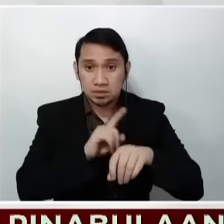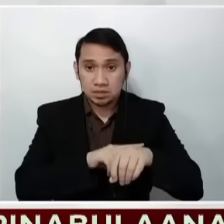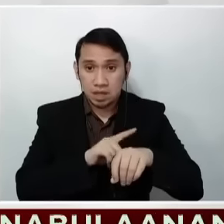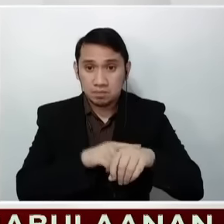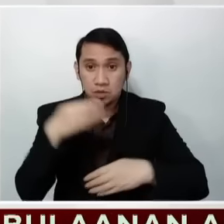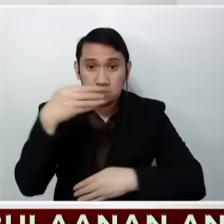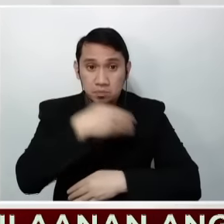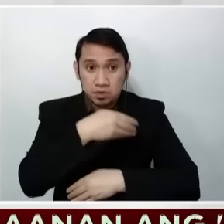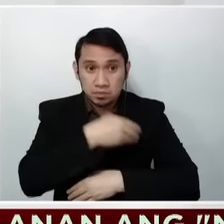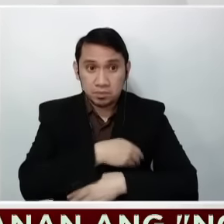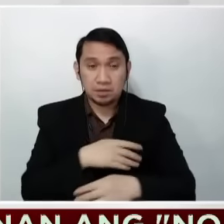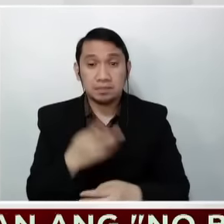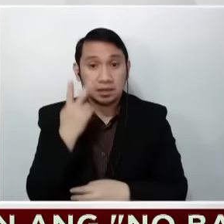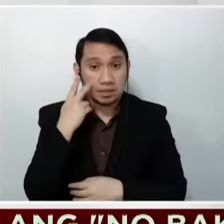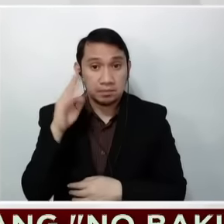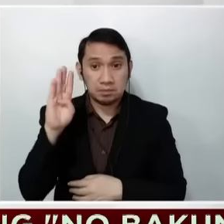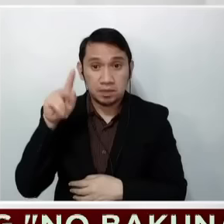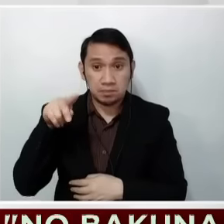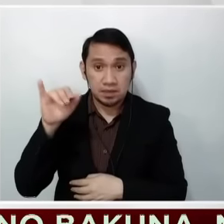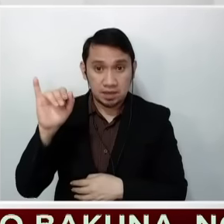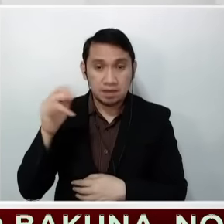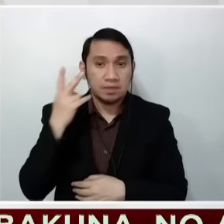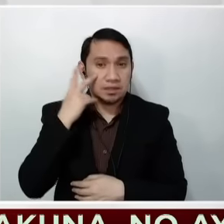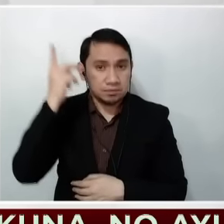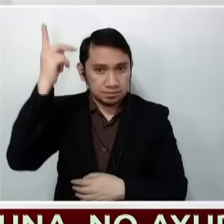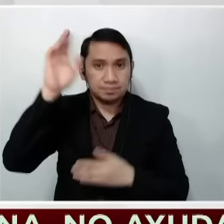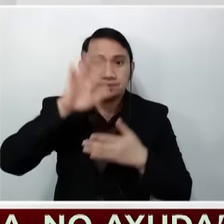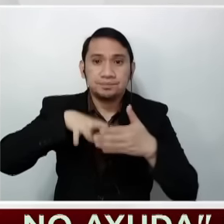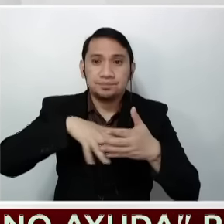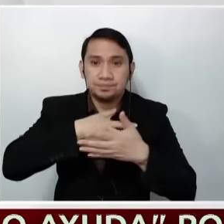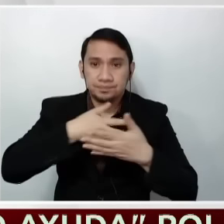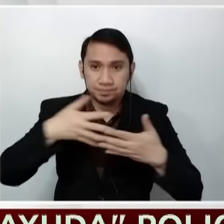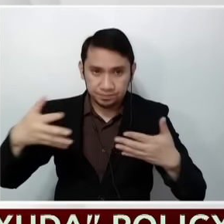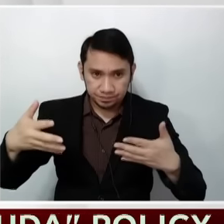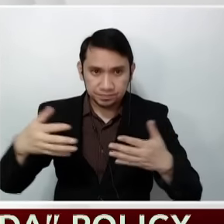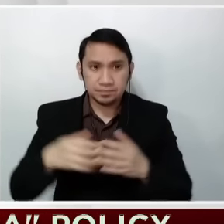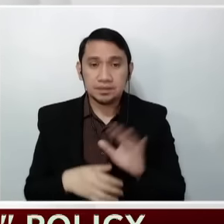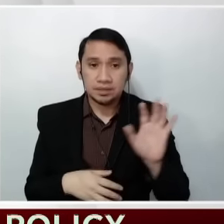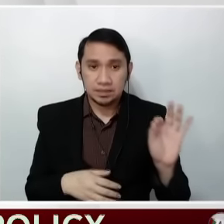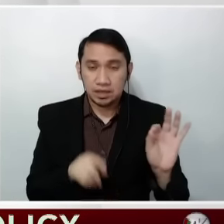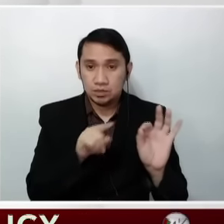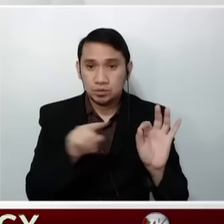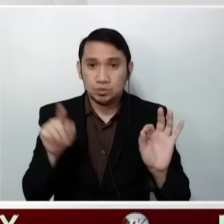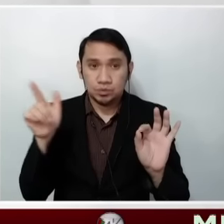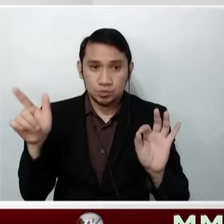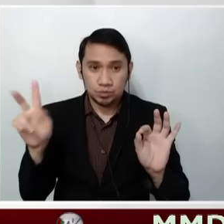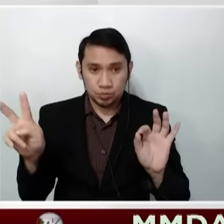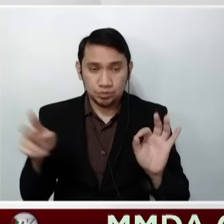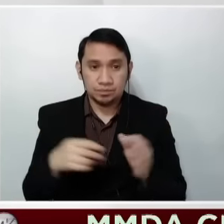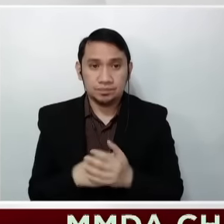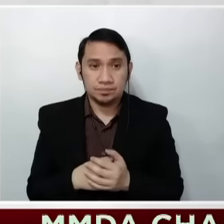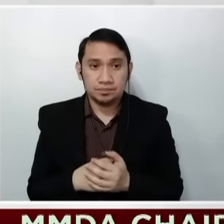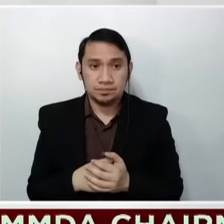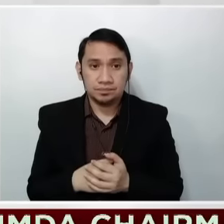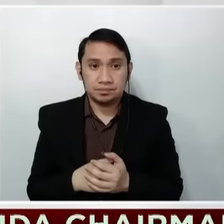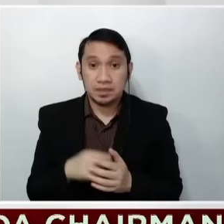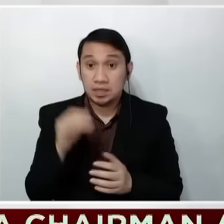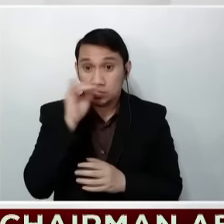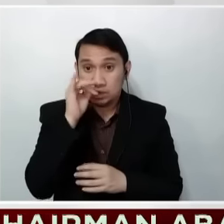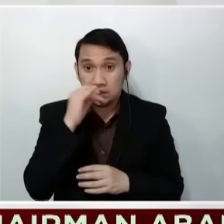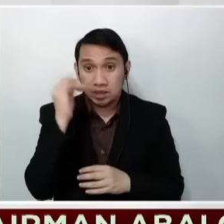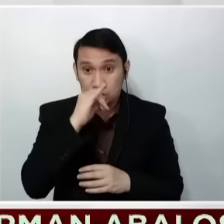Ang BPI, mula 9 a.m. hanggang 2 p.m. ang operating hours, maliban sa Iloilo branches na hanggang 1 p.m. lang.